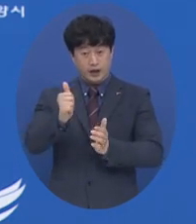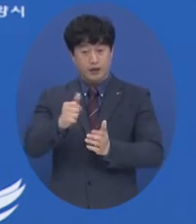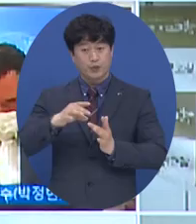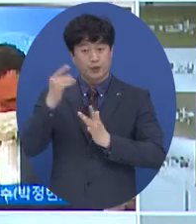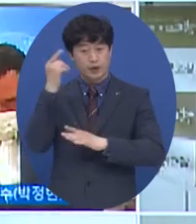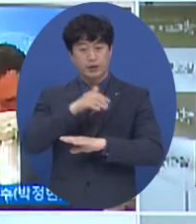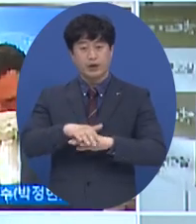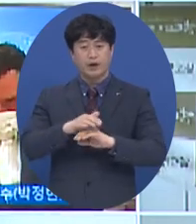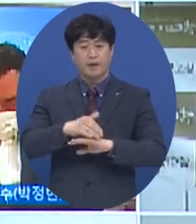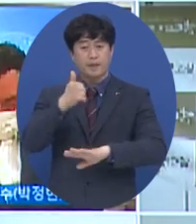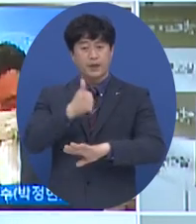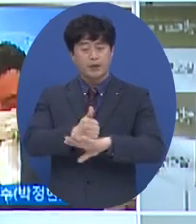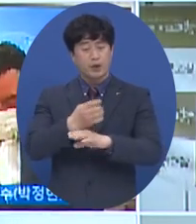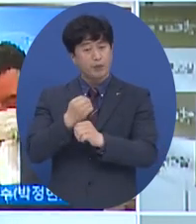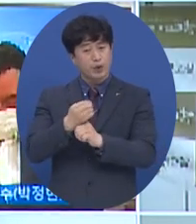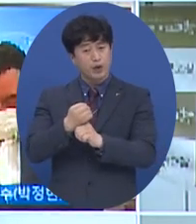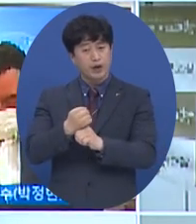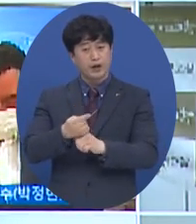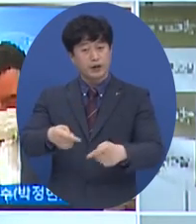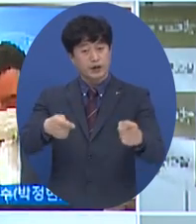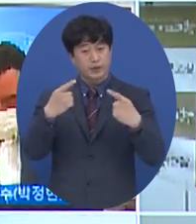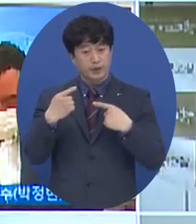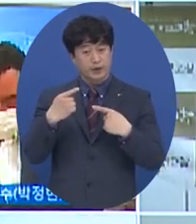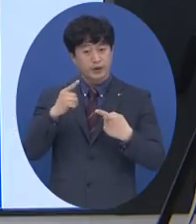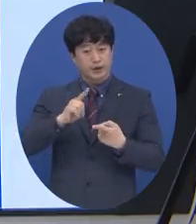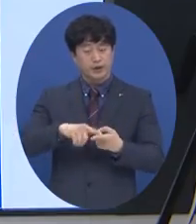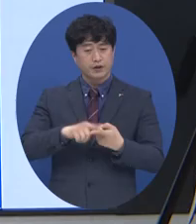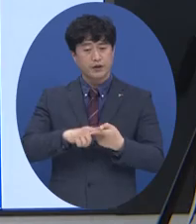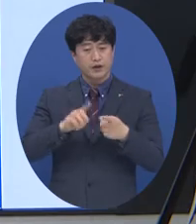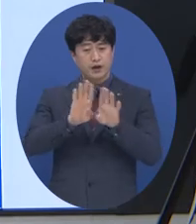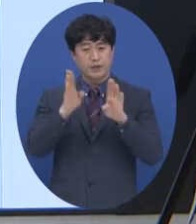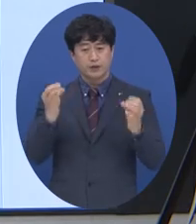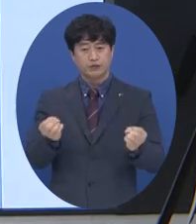예정. 최종 몇 개의 지방정부가 참여할